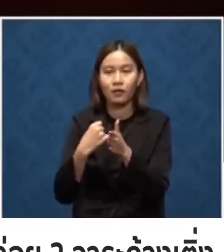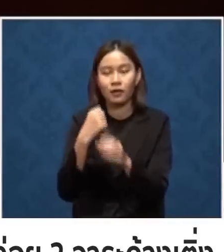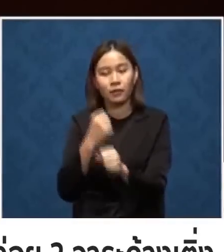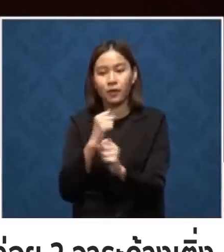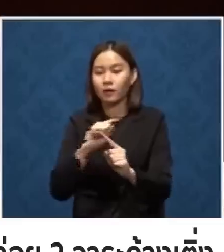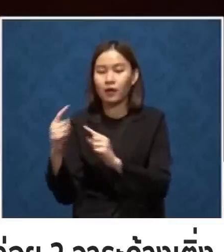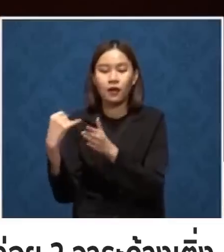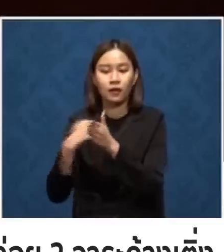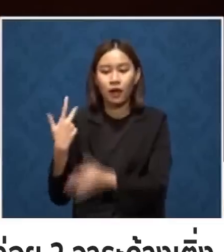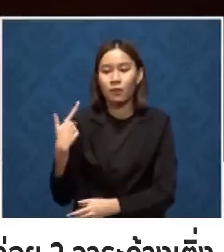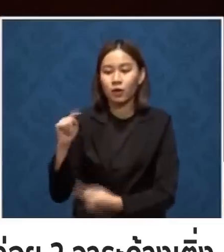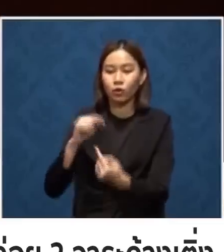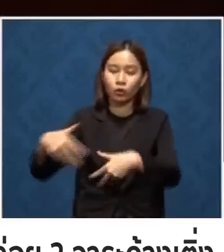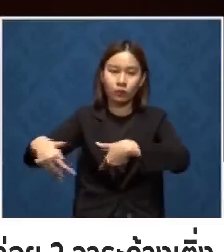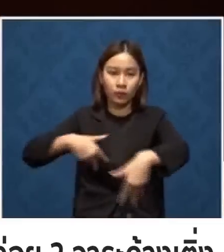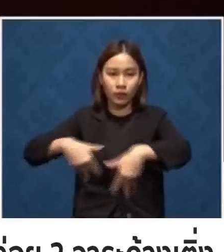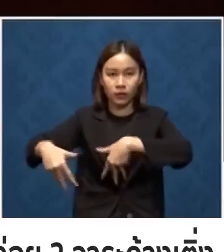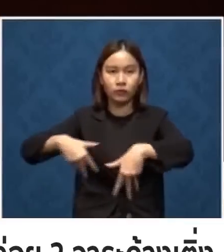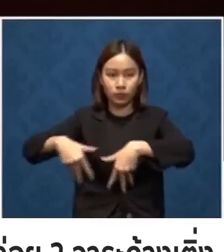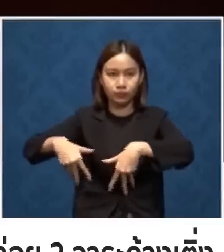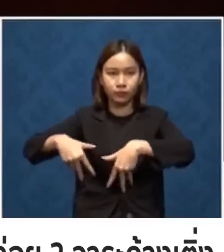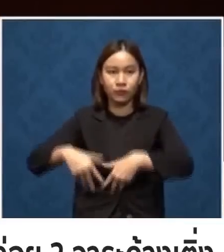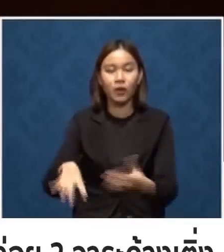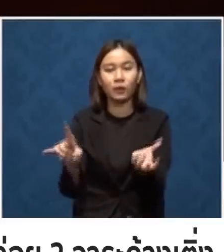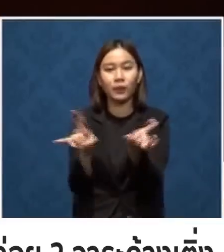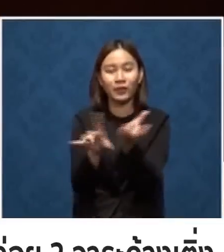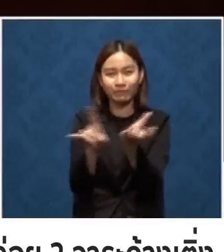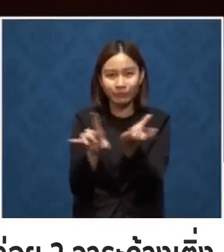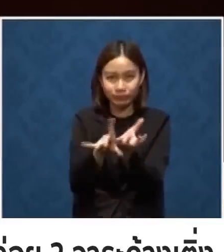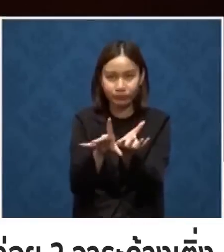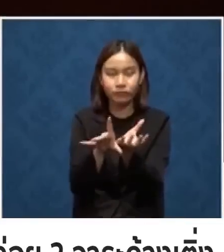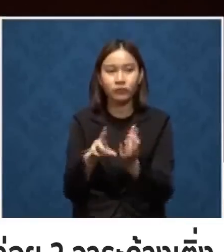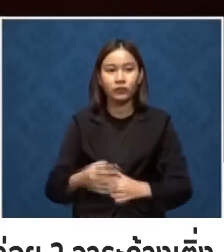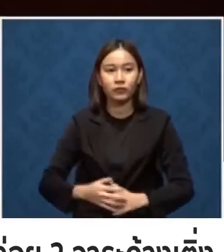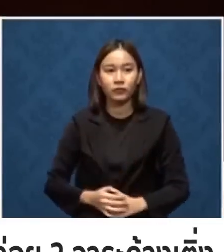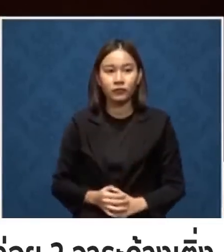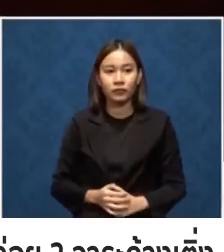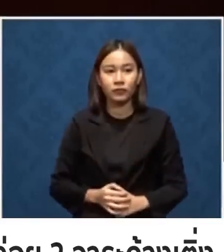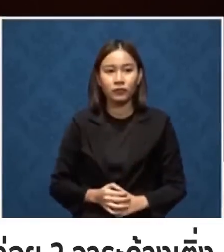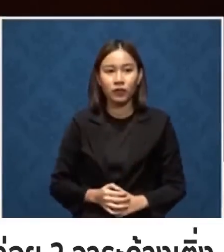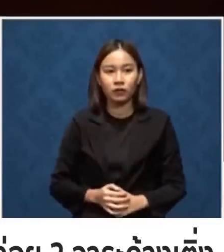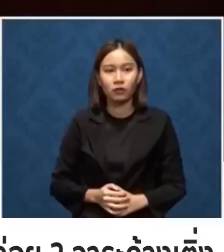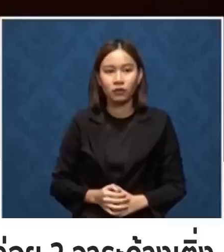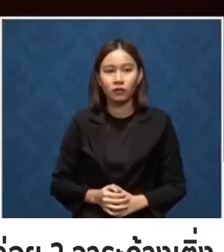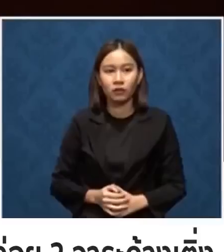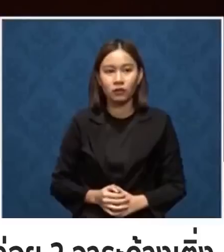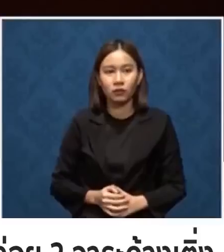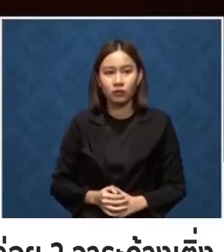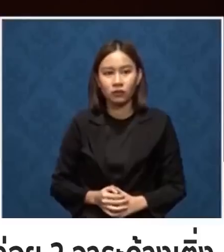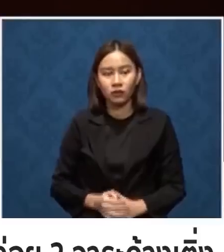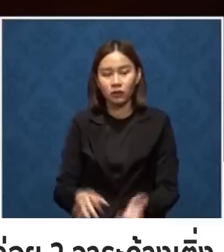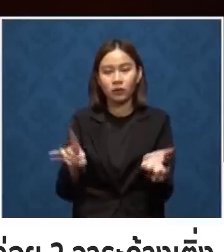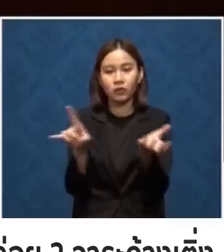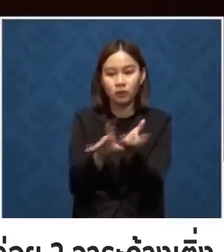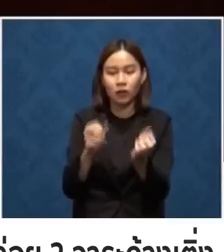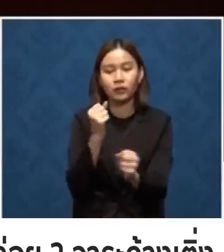ำนะฮะเอาละทีนี้คือผมหงอกร่วงไปหลายเส้นแล้วแล้วกลับมาอี